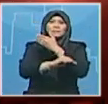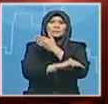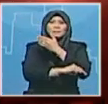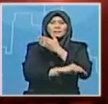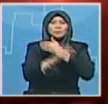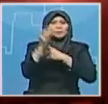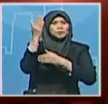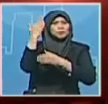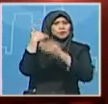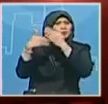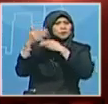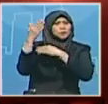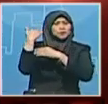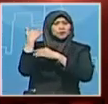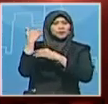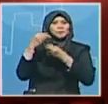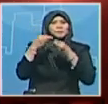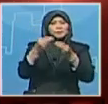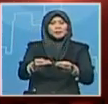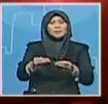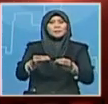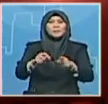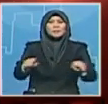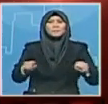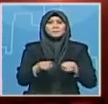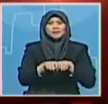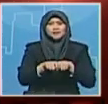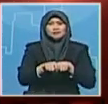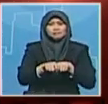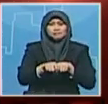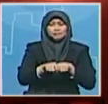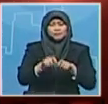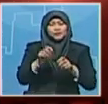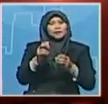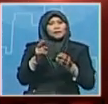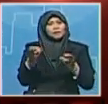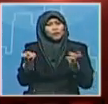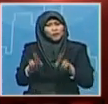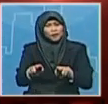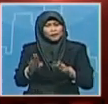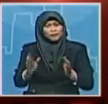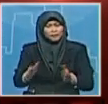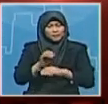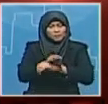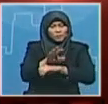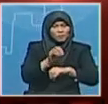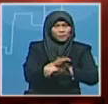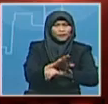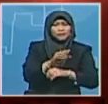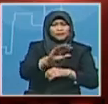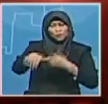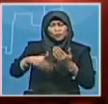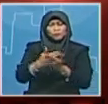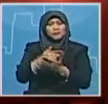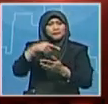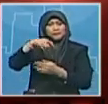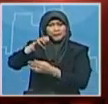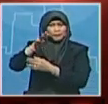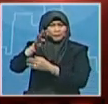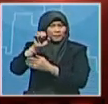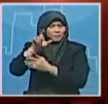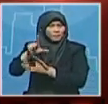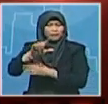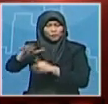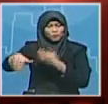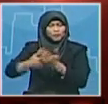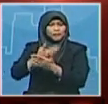ialah untuk keutamaan diberi pada local players dari segi kontraktor, dari segi consultant, dari segi supply chainnya, semua local